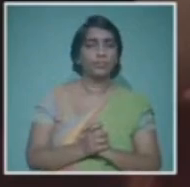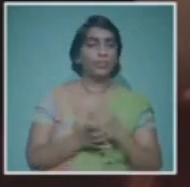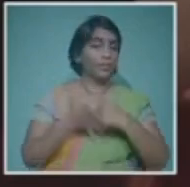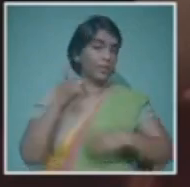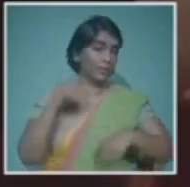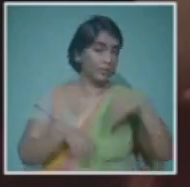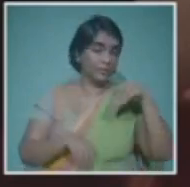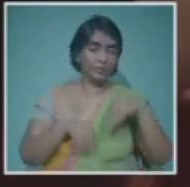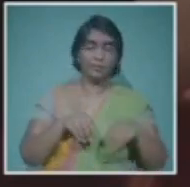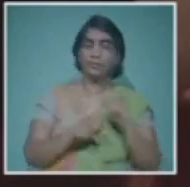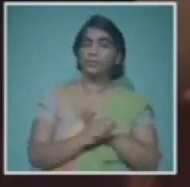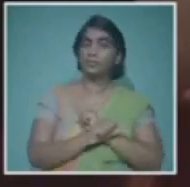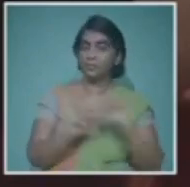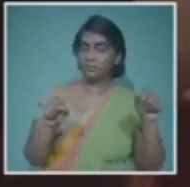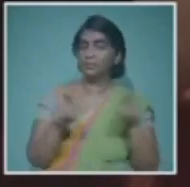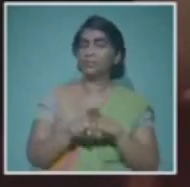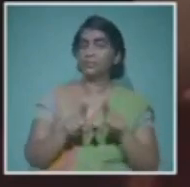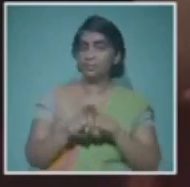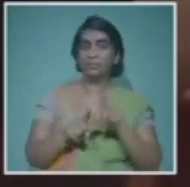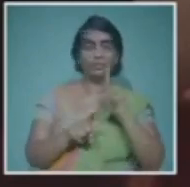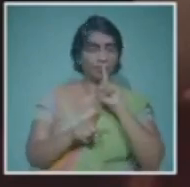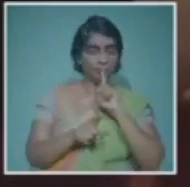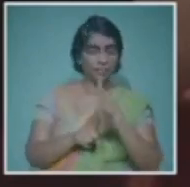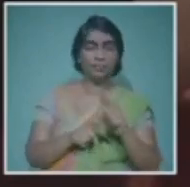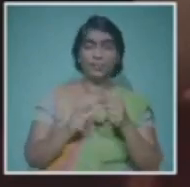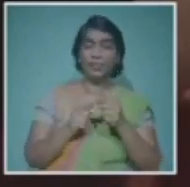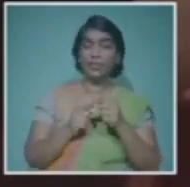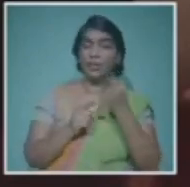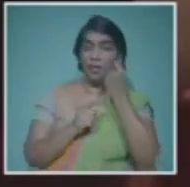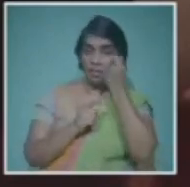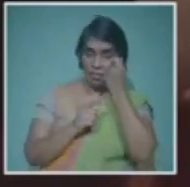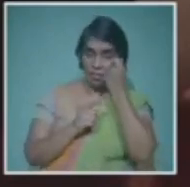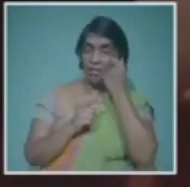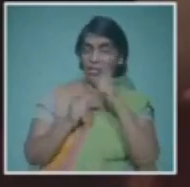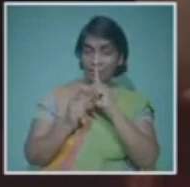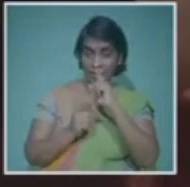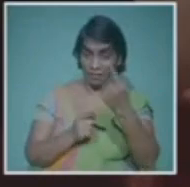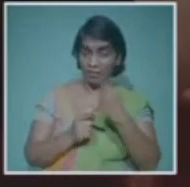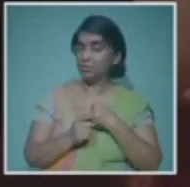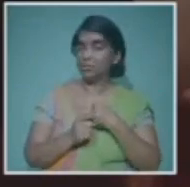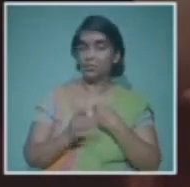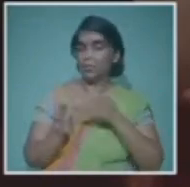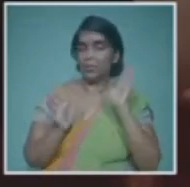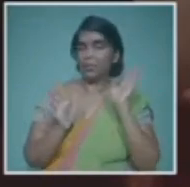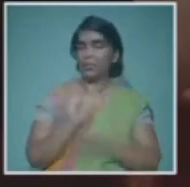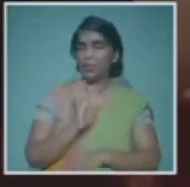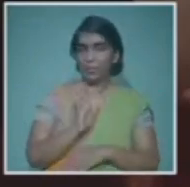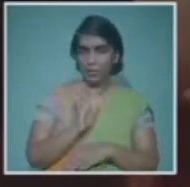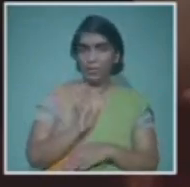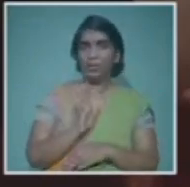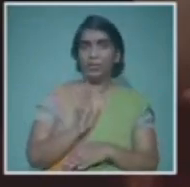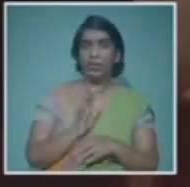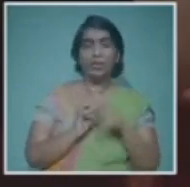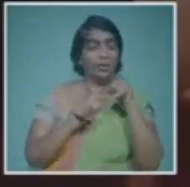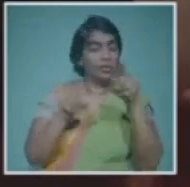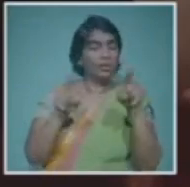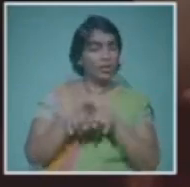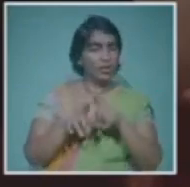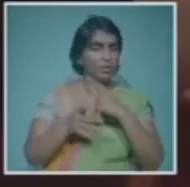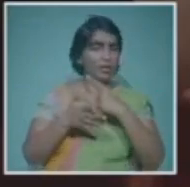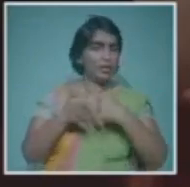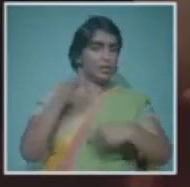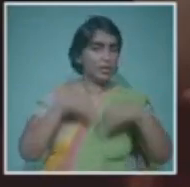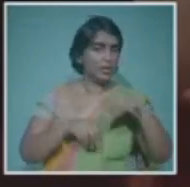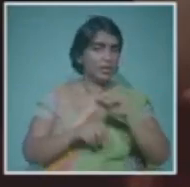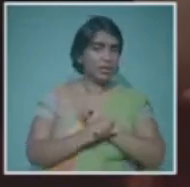ජනවරමක් නැති කෙනෙක් හැටියට කියන ප්‍රතිවාදය අපි ප්‍රතික්ෂේප කරන්නේ එසේ ජනවරමක් නැති